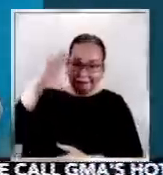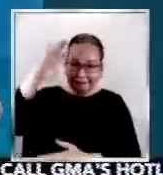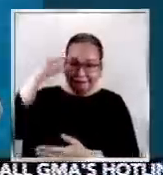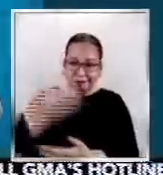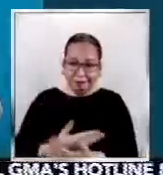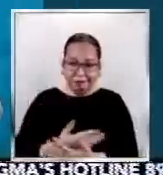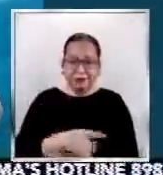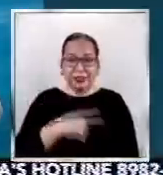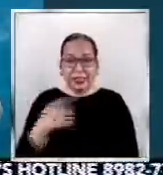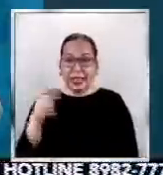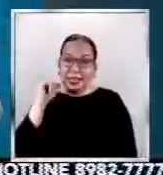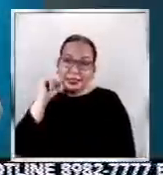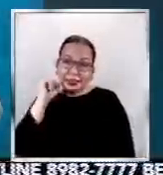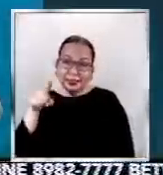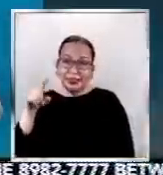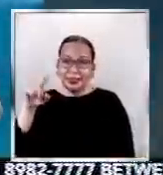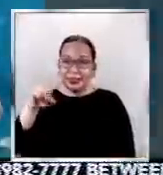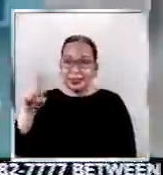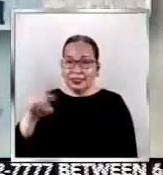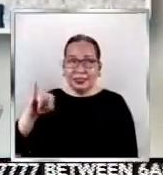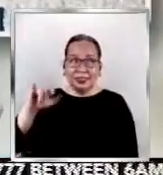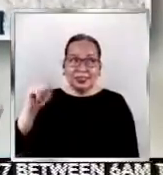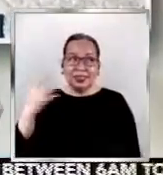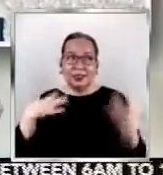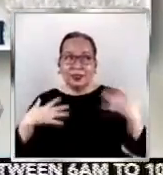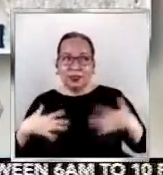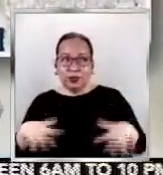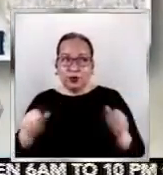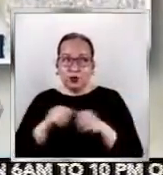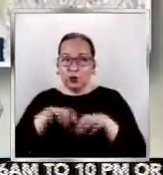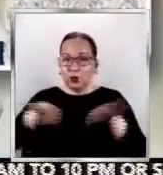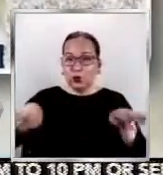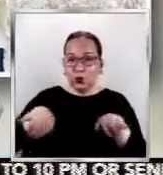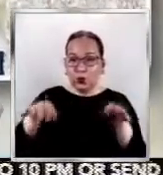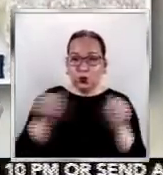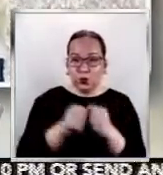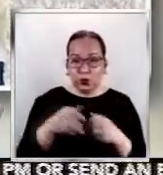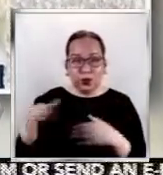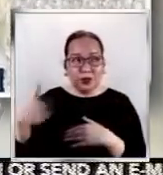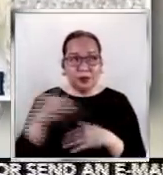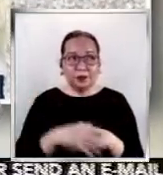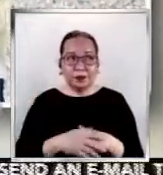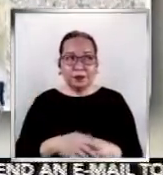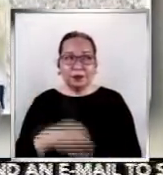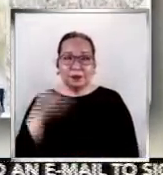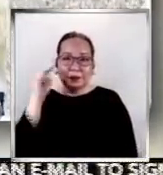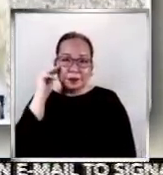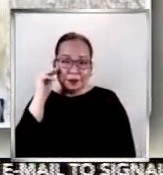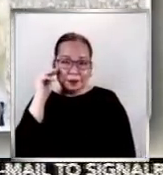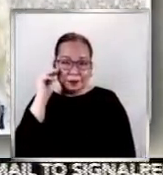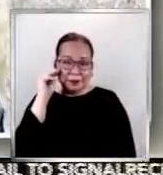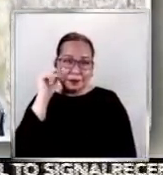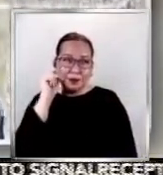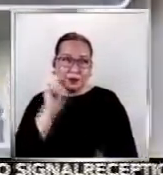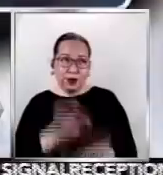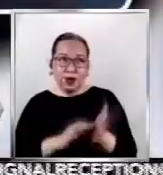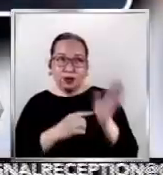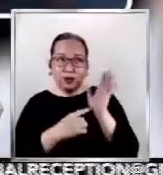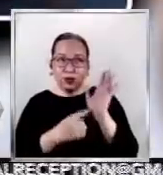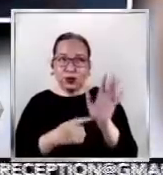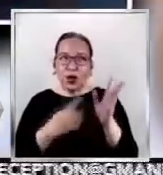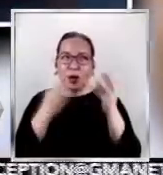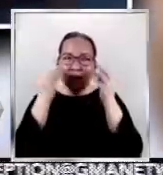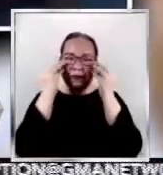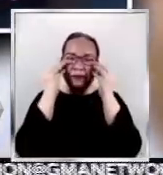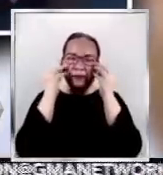naman tuwang-tuwa makiswim with the fishes. Nag-share pa si Maria ng super cute photos ng sun-kissed niyang mga anak.